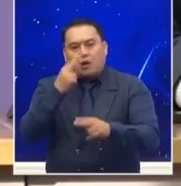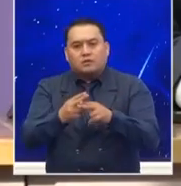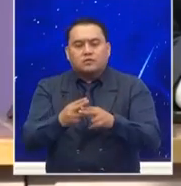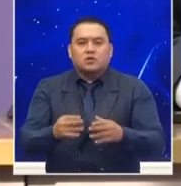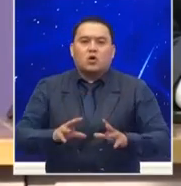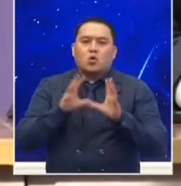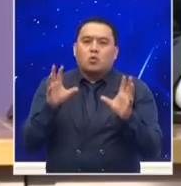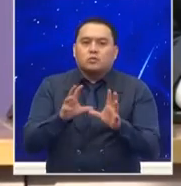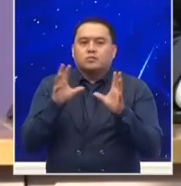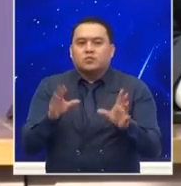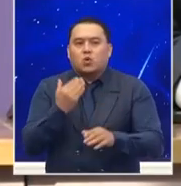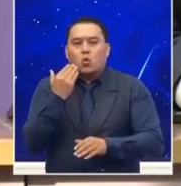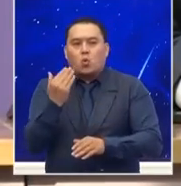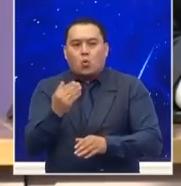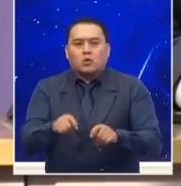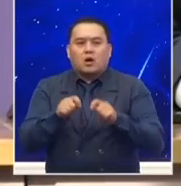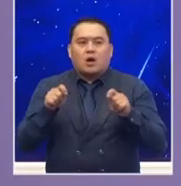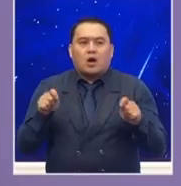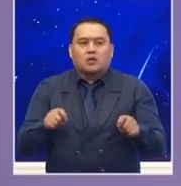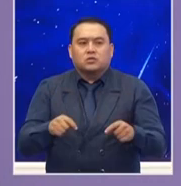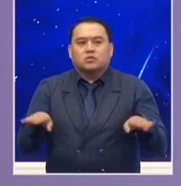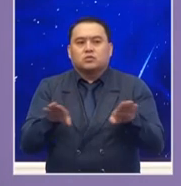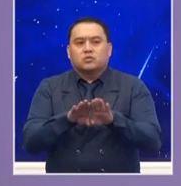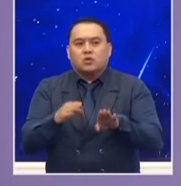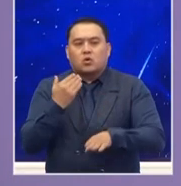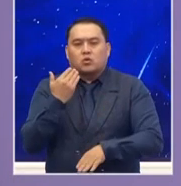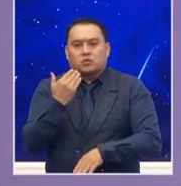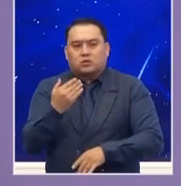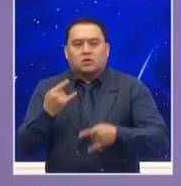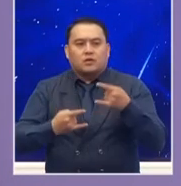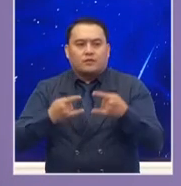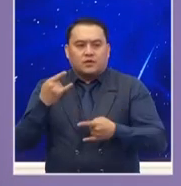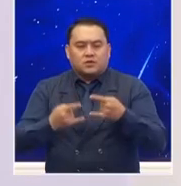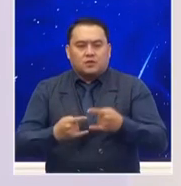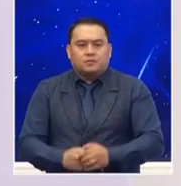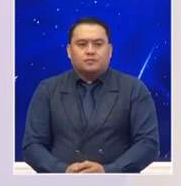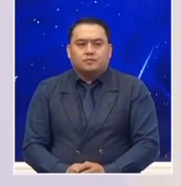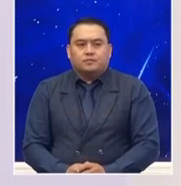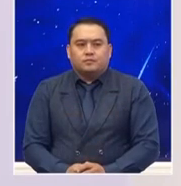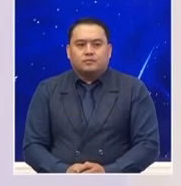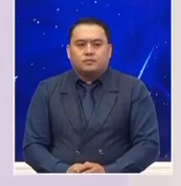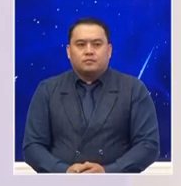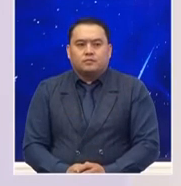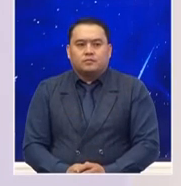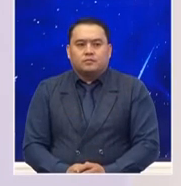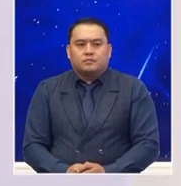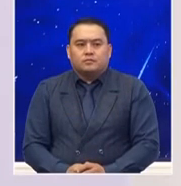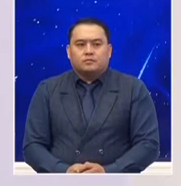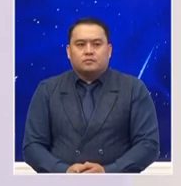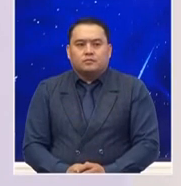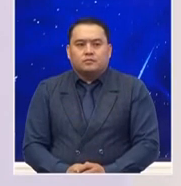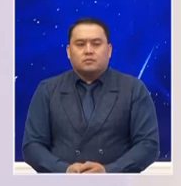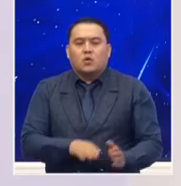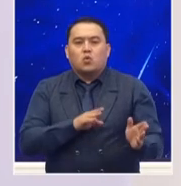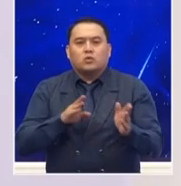Тағзым орнының ашылуына ұйтқы болғанда дәл осы төл арнасы. Досың туралы өткен